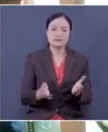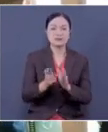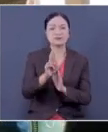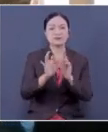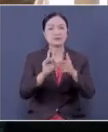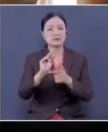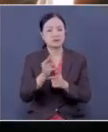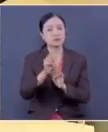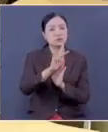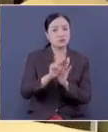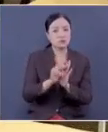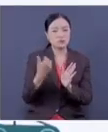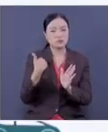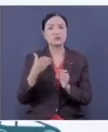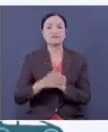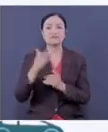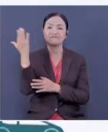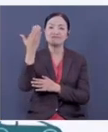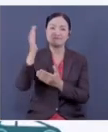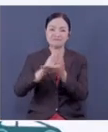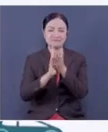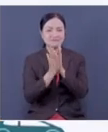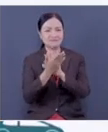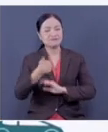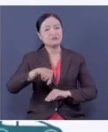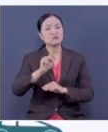างกฎหมายการเปลี่ยนแปลงสภาพภูมิอากาศ